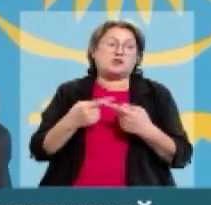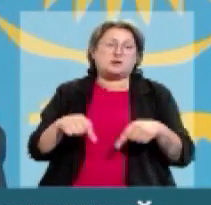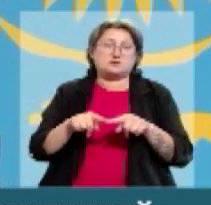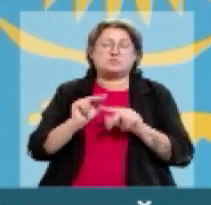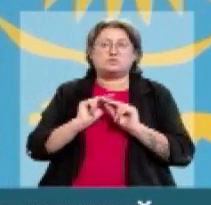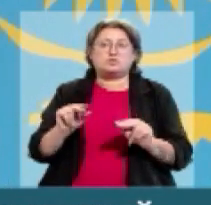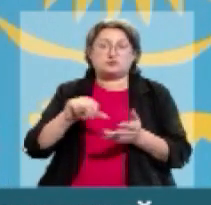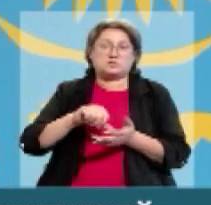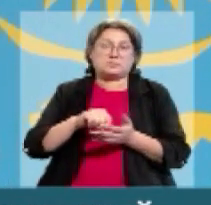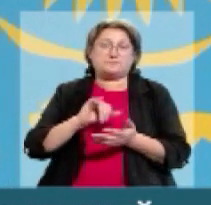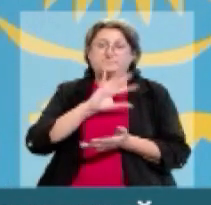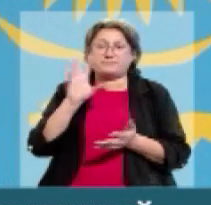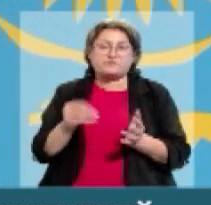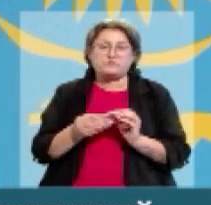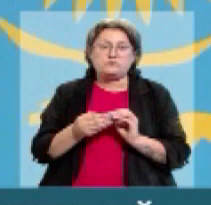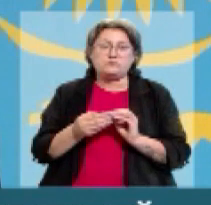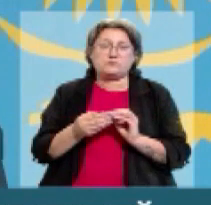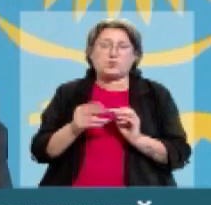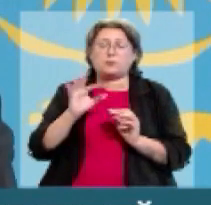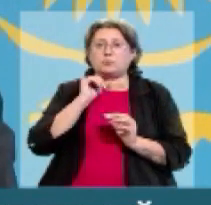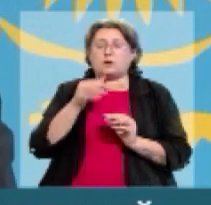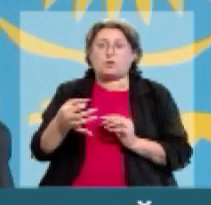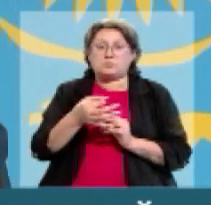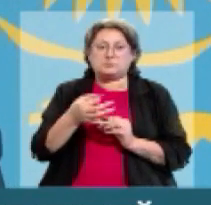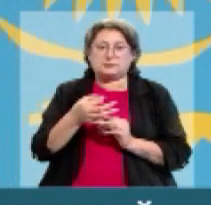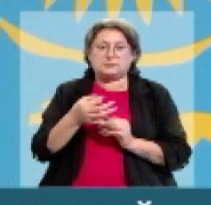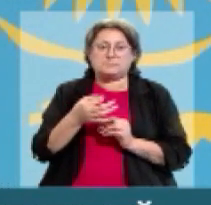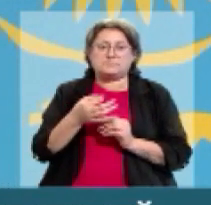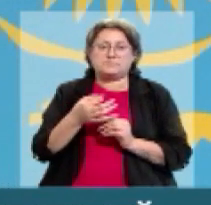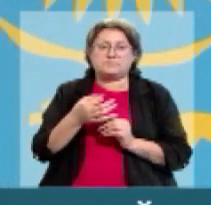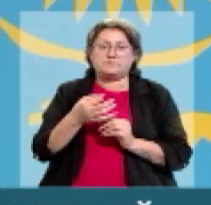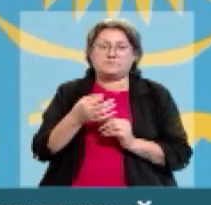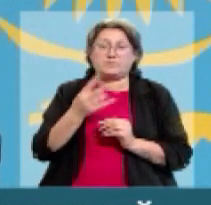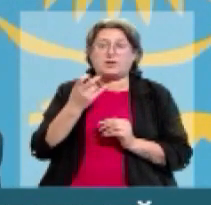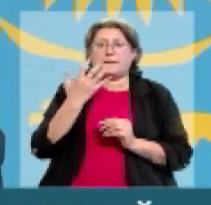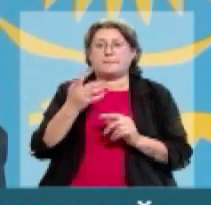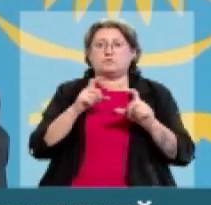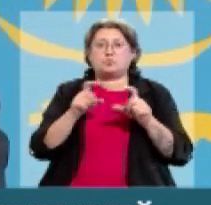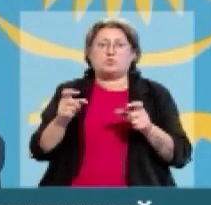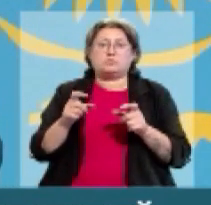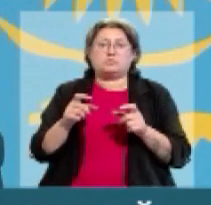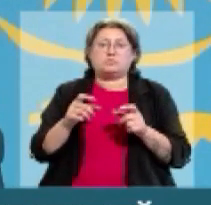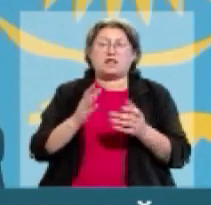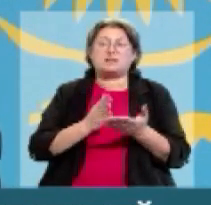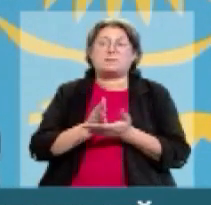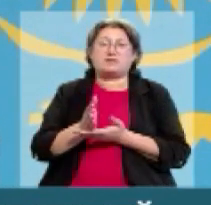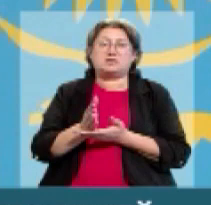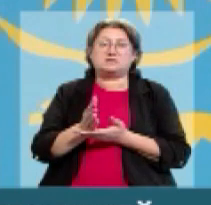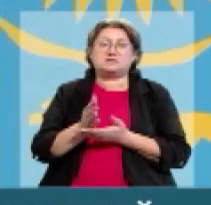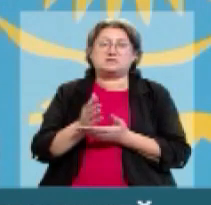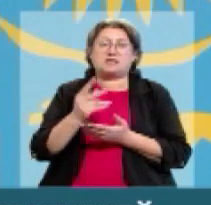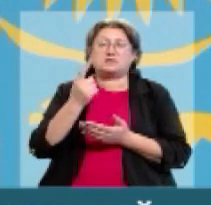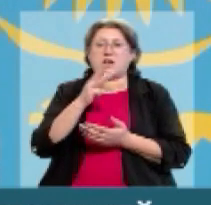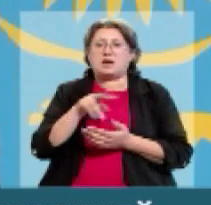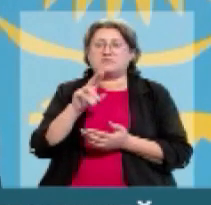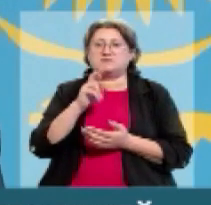участие. И всего по Костанайской области всего на 5 школ получается, направляется 1 миллиард